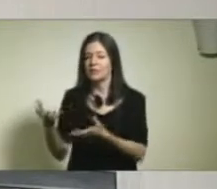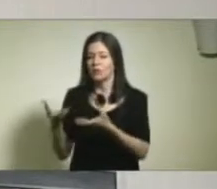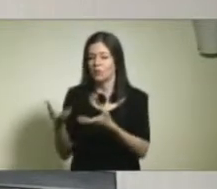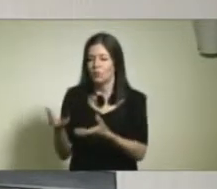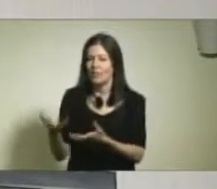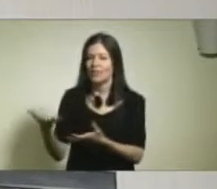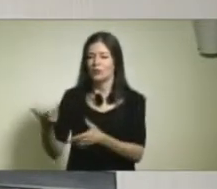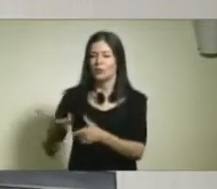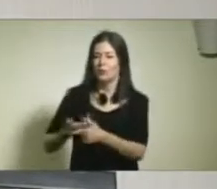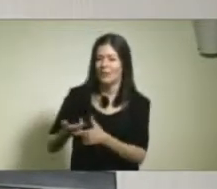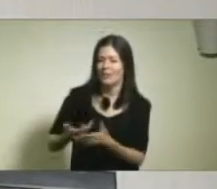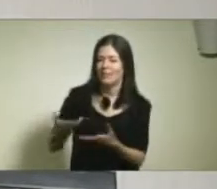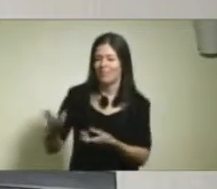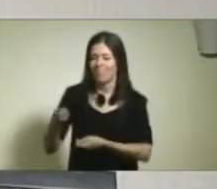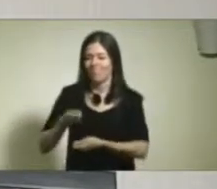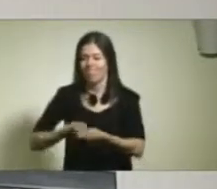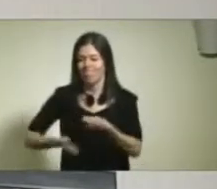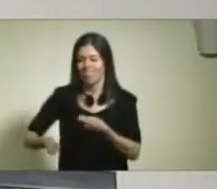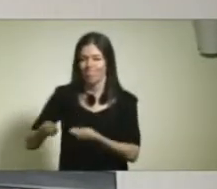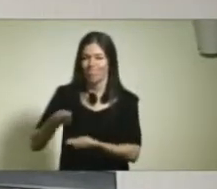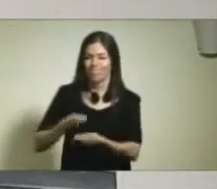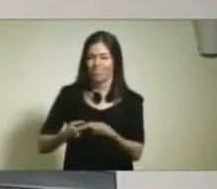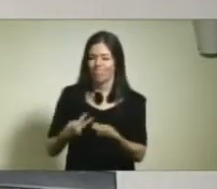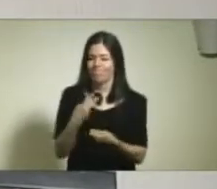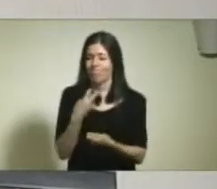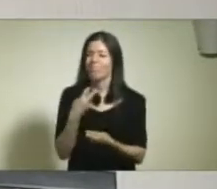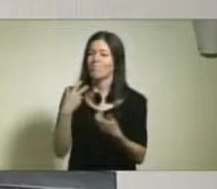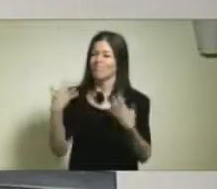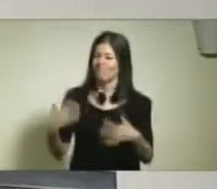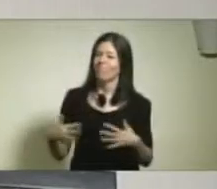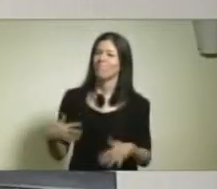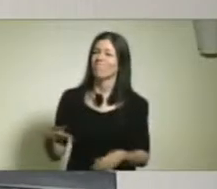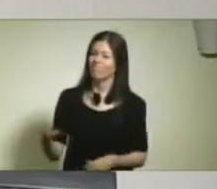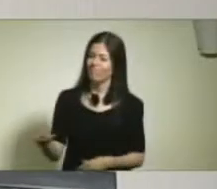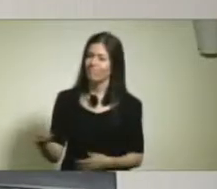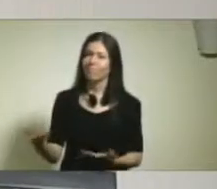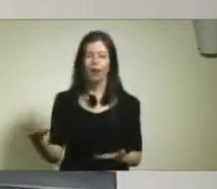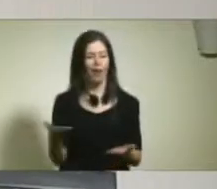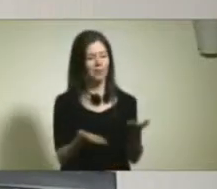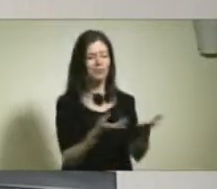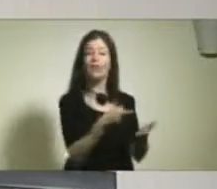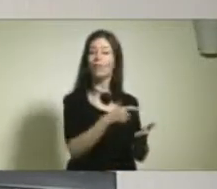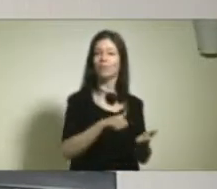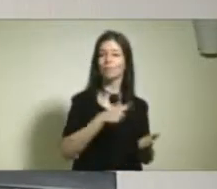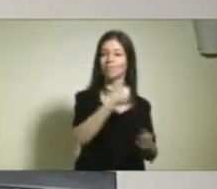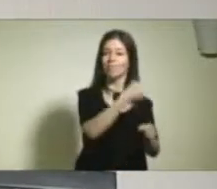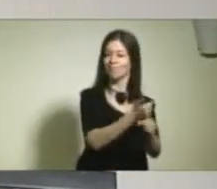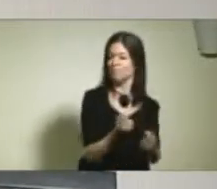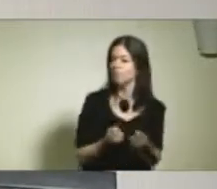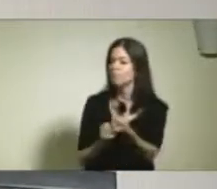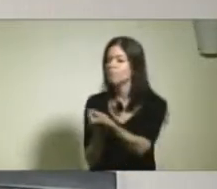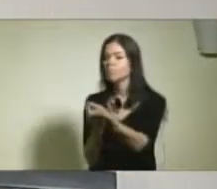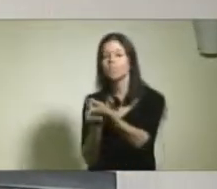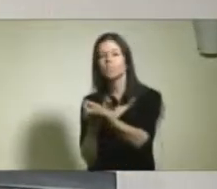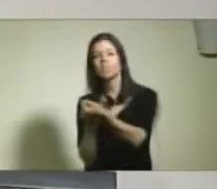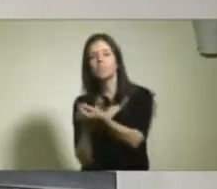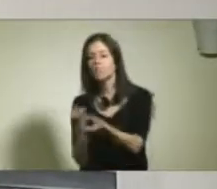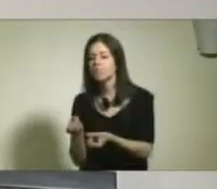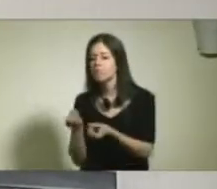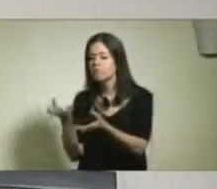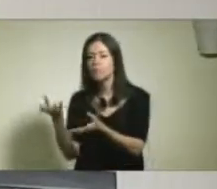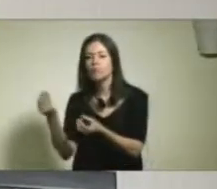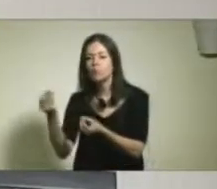leur loyer, et qui sont dans des difficultés énormes. Donc ce service est là pour les aider à les mettre en relation avec